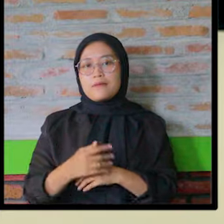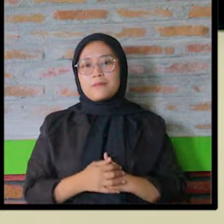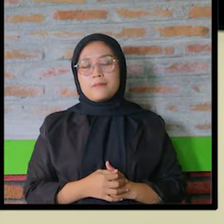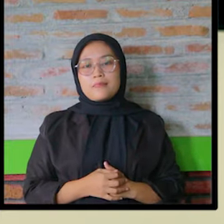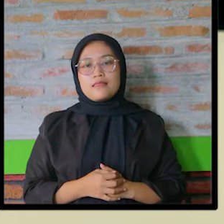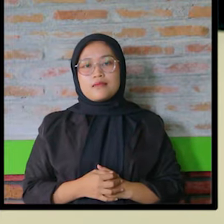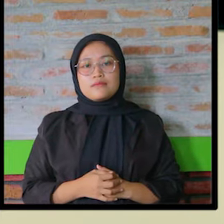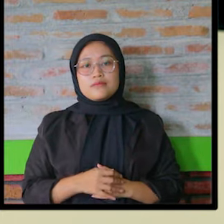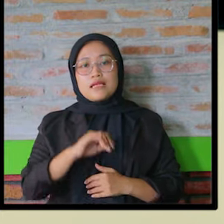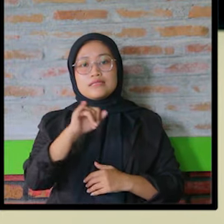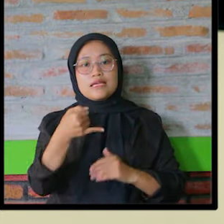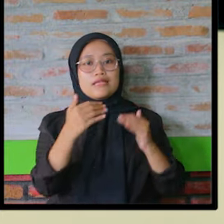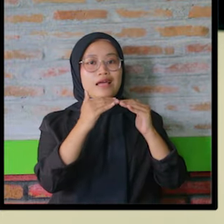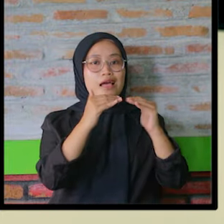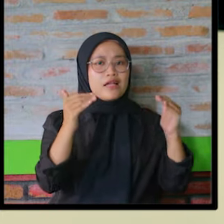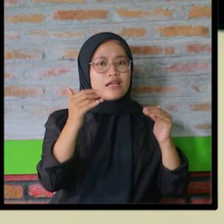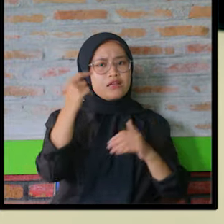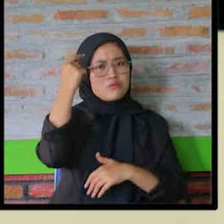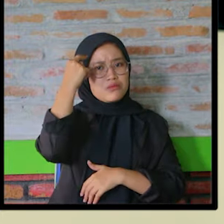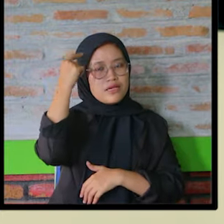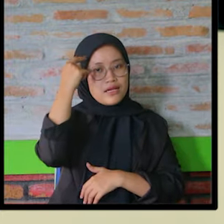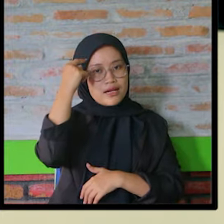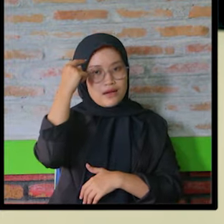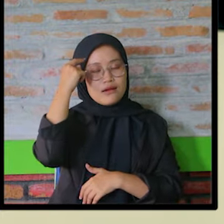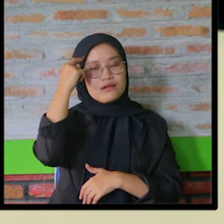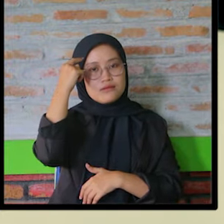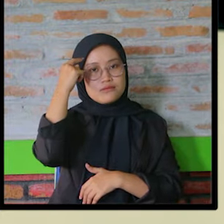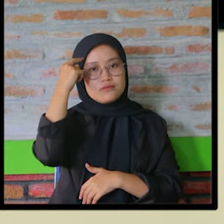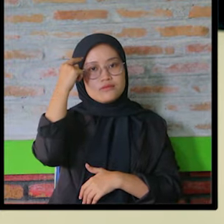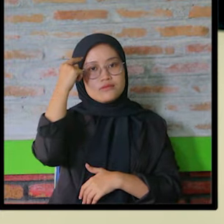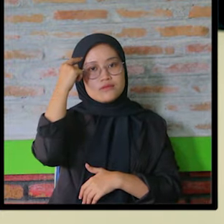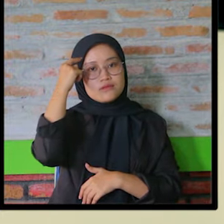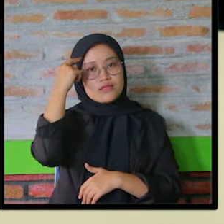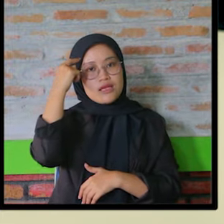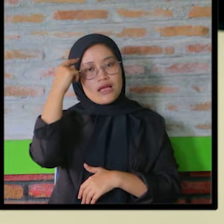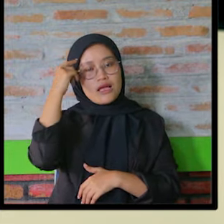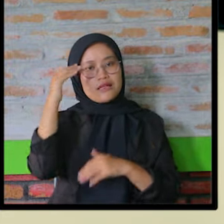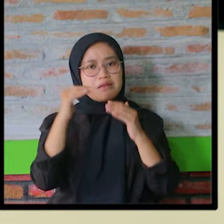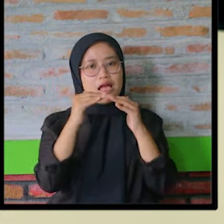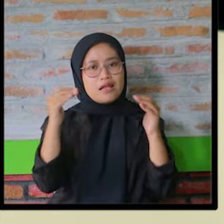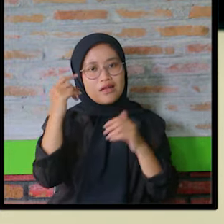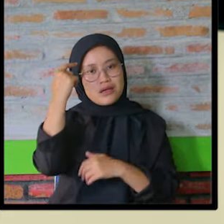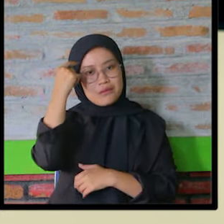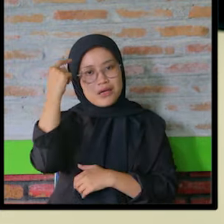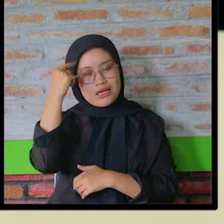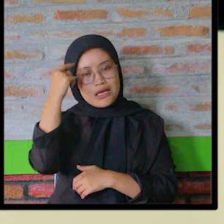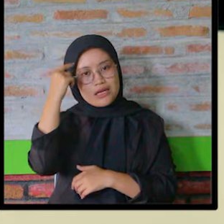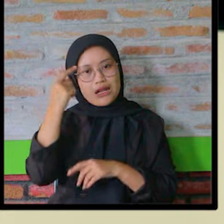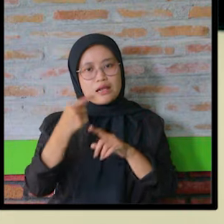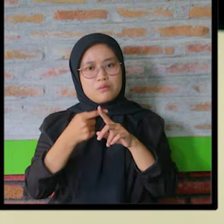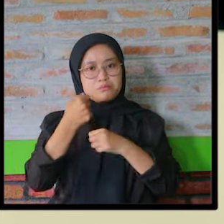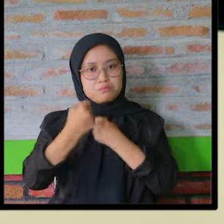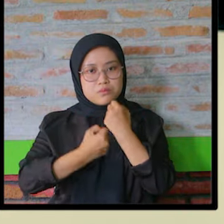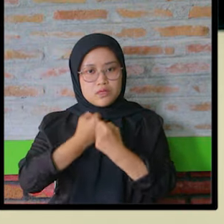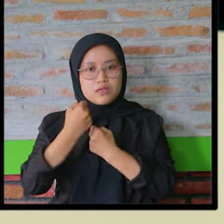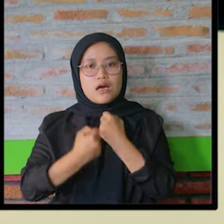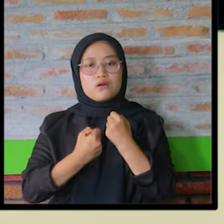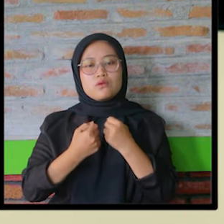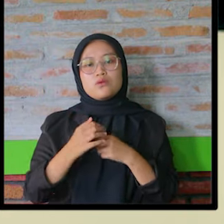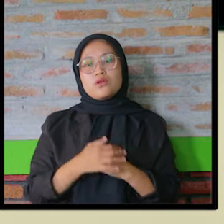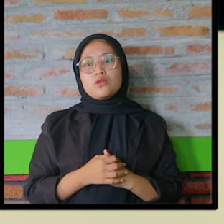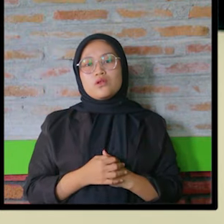sejak dalam pikiran gitu loh gitu loh adil sejak dalam pikiran adil dalam perilaku adil dalam